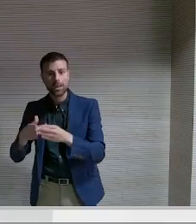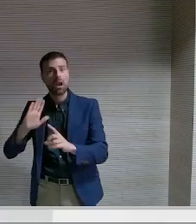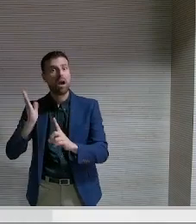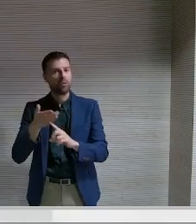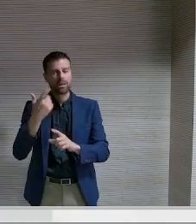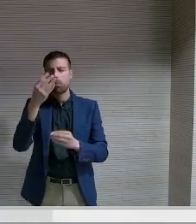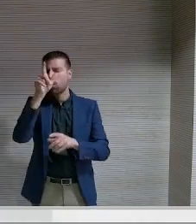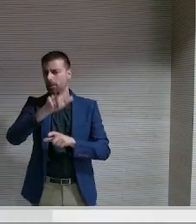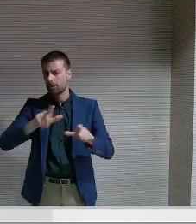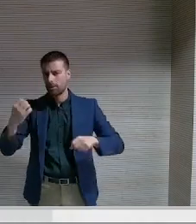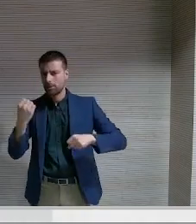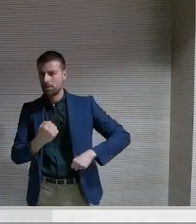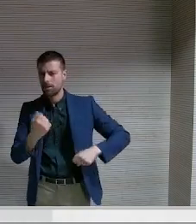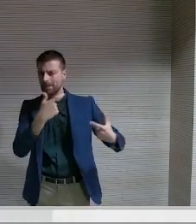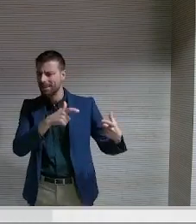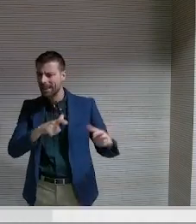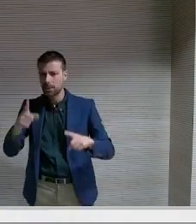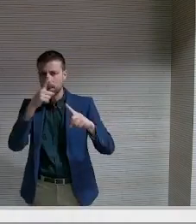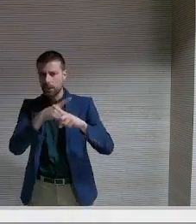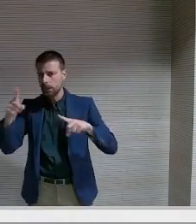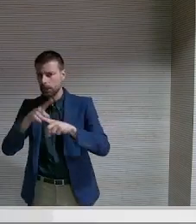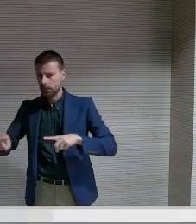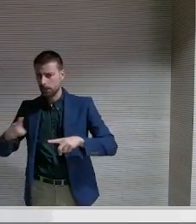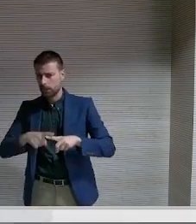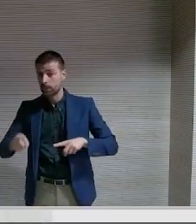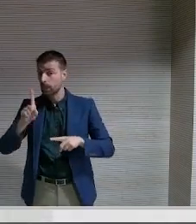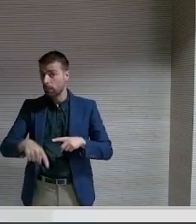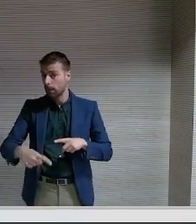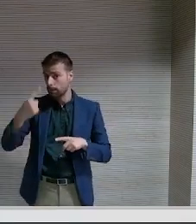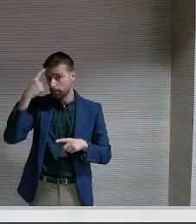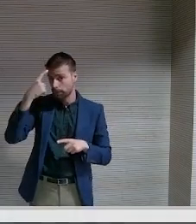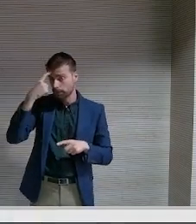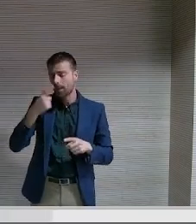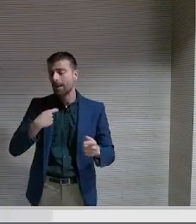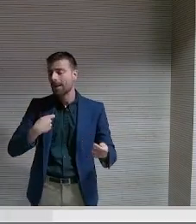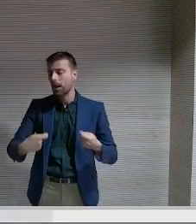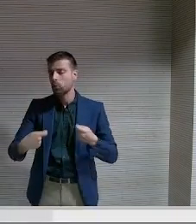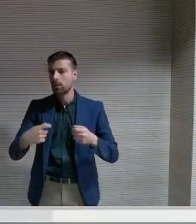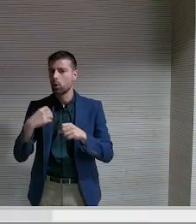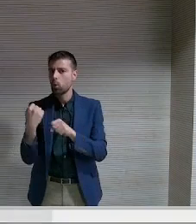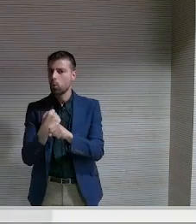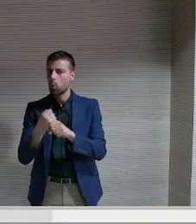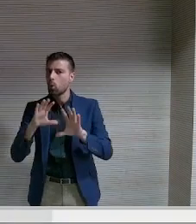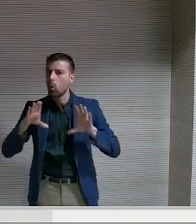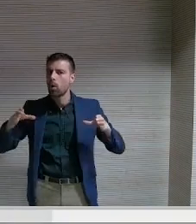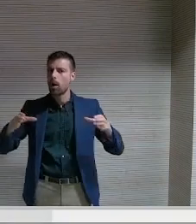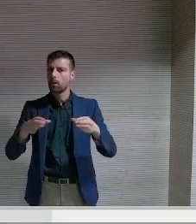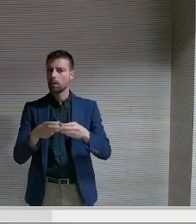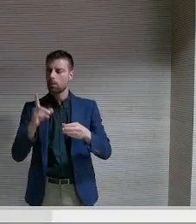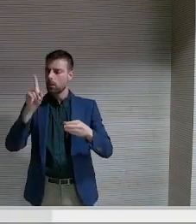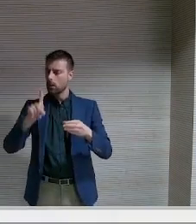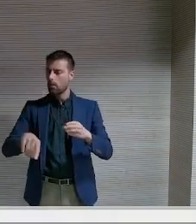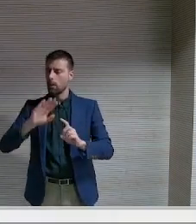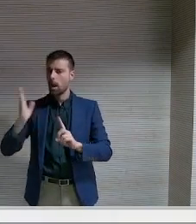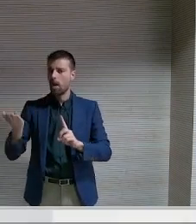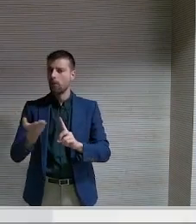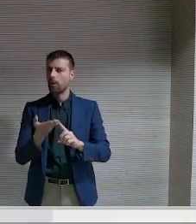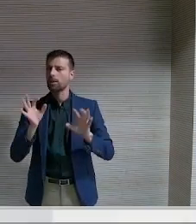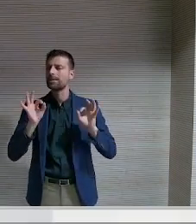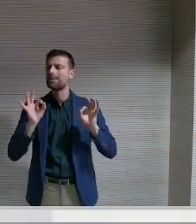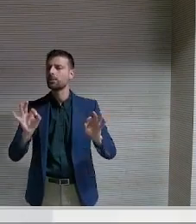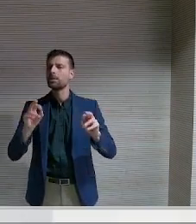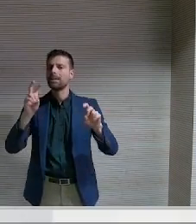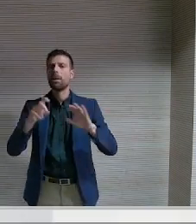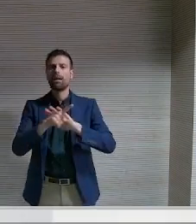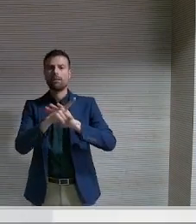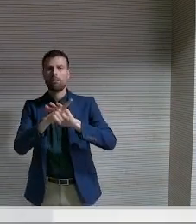molts sectors. Hem de tenir en compte que la negociació col·lectiva també ha estat afectada sobretot per la inflació,